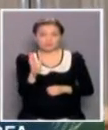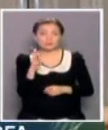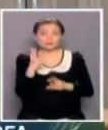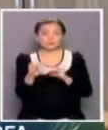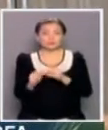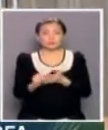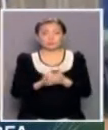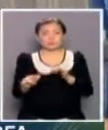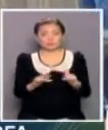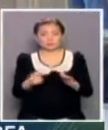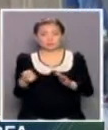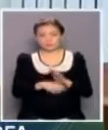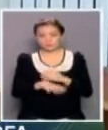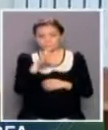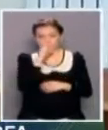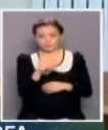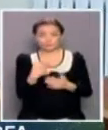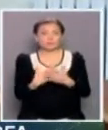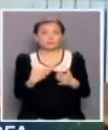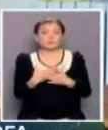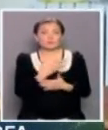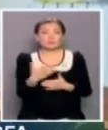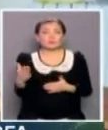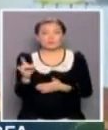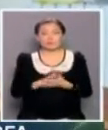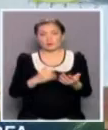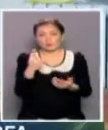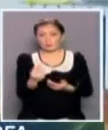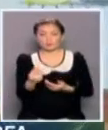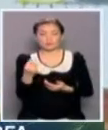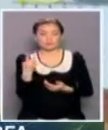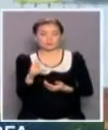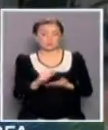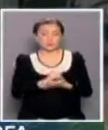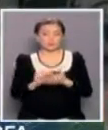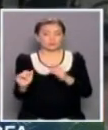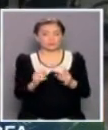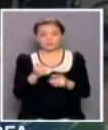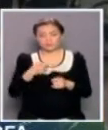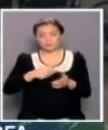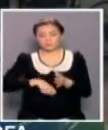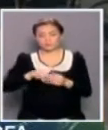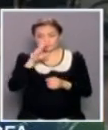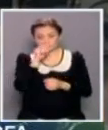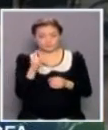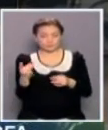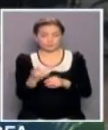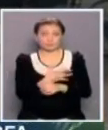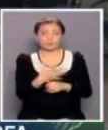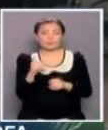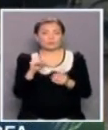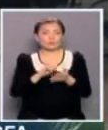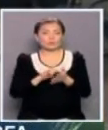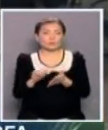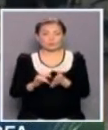болса қағазбастылықтан арылады. Нақтырақ айтсақ, олар енді күніне тек 2 құжатты ғана толтыруға міндетті. Алғашқысы сынып